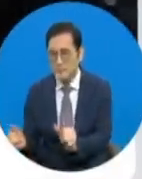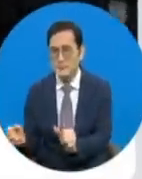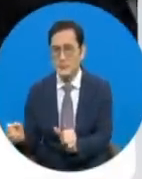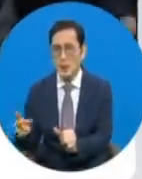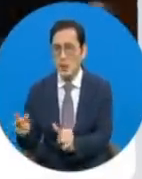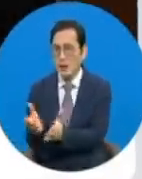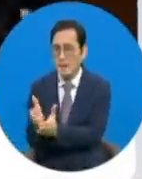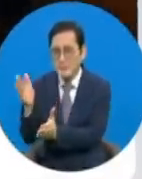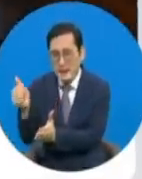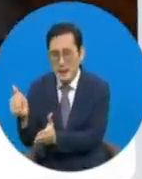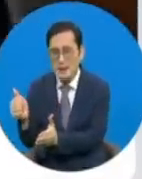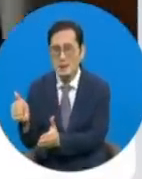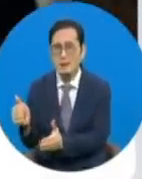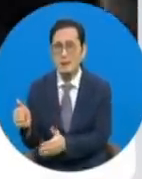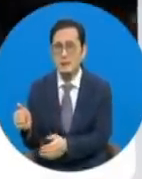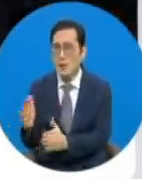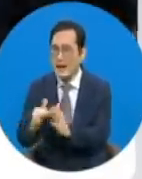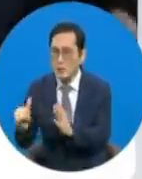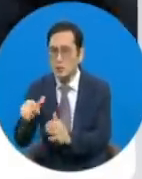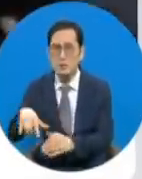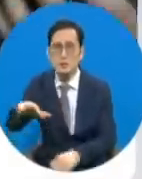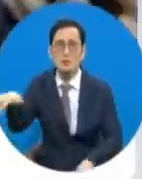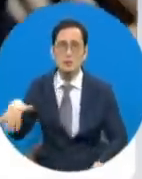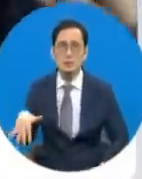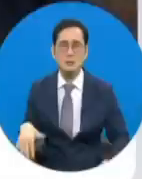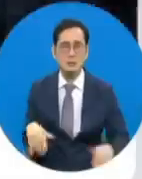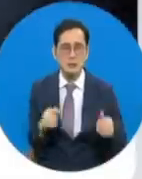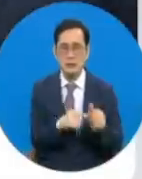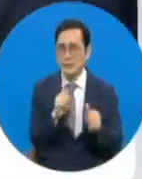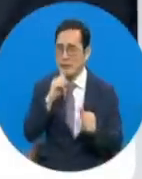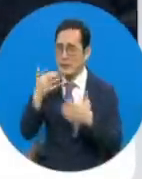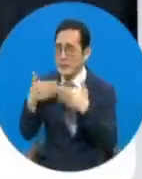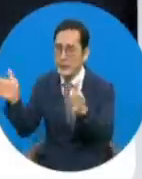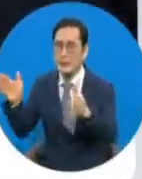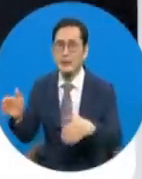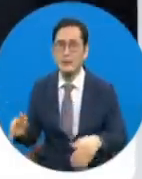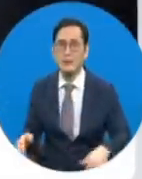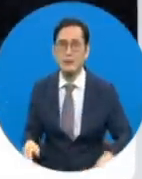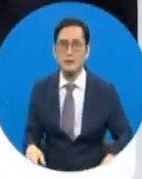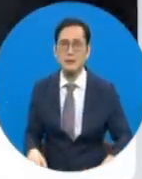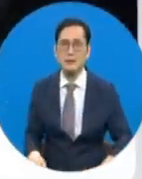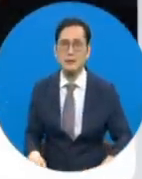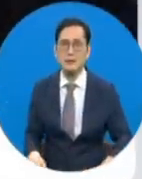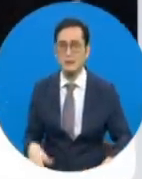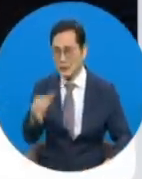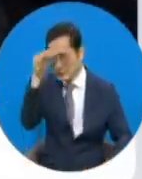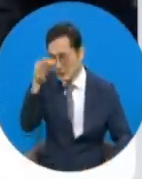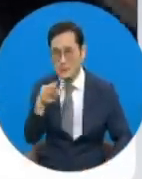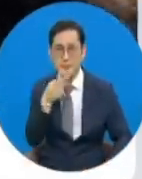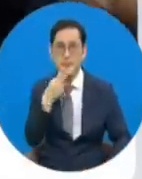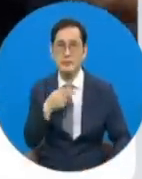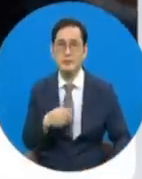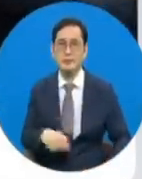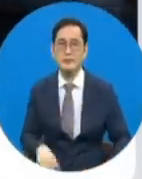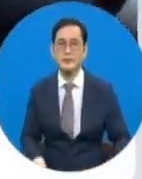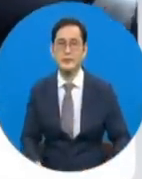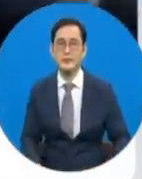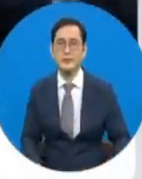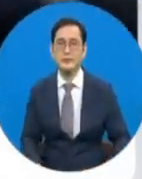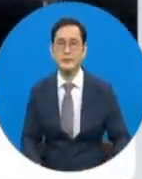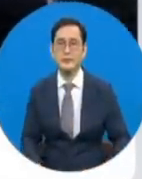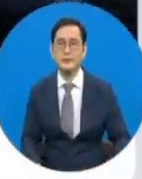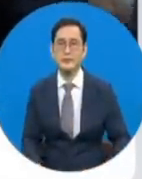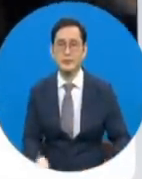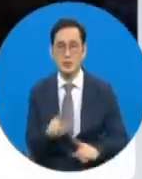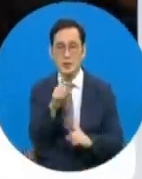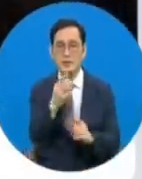그런 모욕적인 발언을 쏟아내고 아무렇지 않은 척 사과 한마디로 넘어갈 수 있는 일은 아니지 않습니까? 그리고 이래경 혁신위원장의 과거에 있었던 음모론